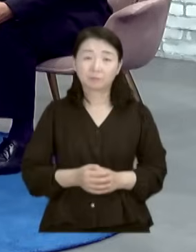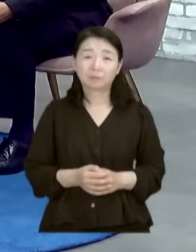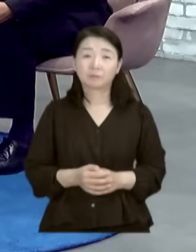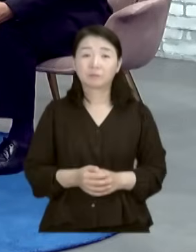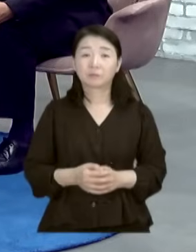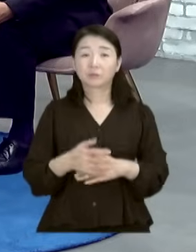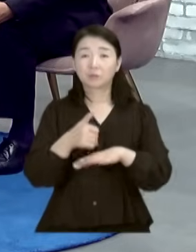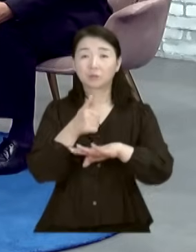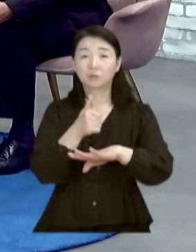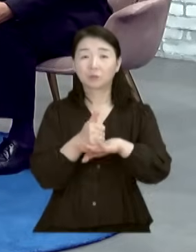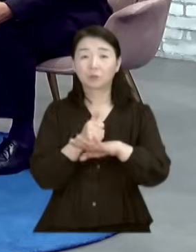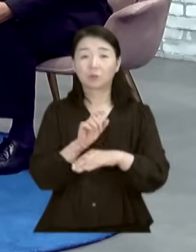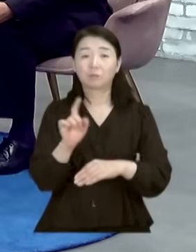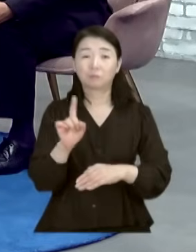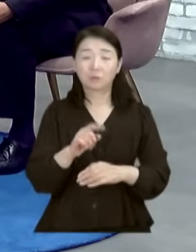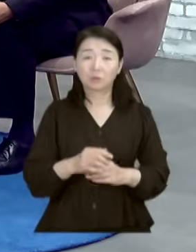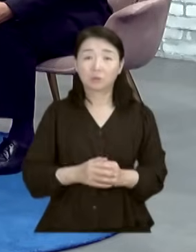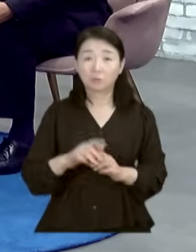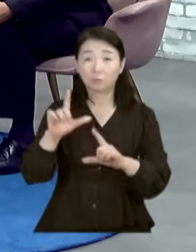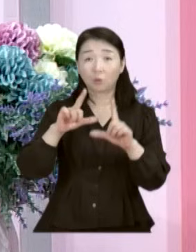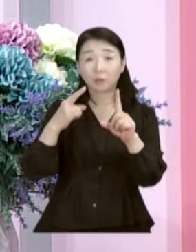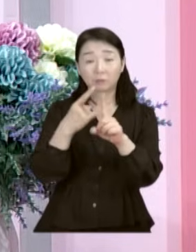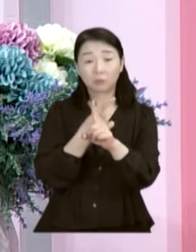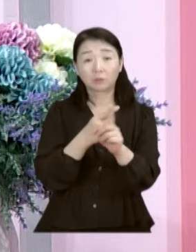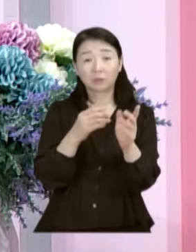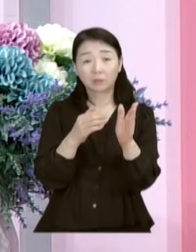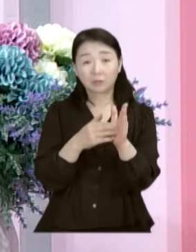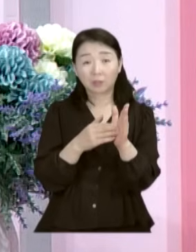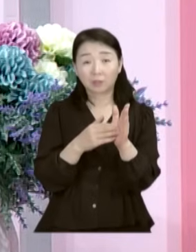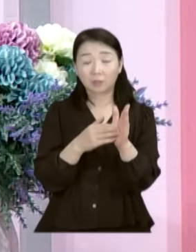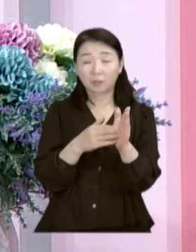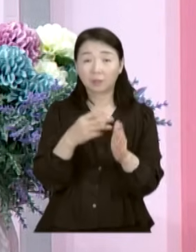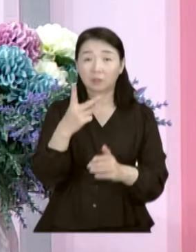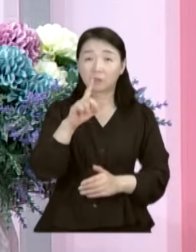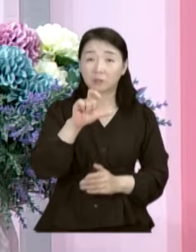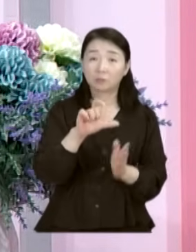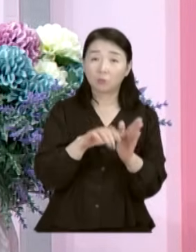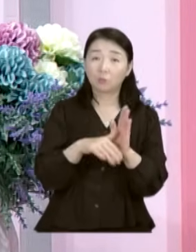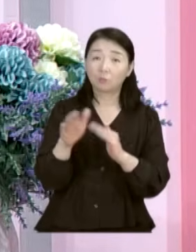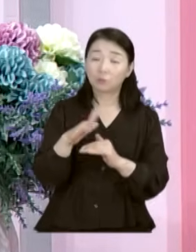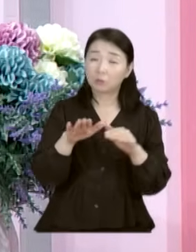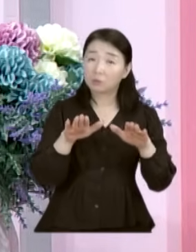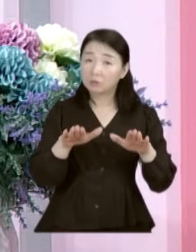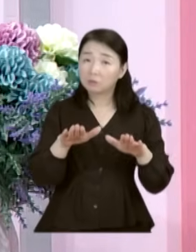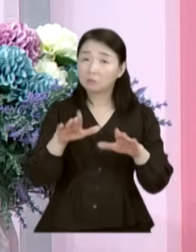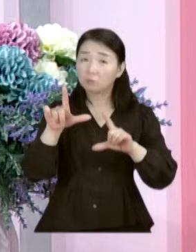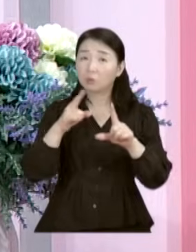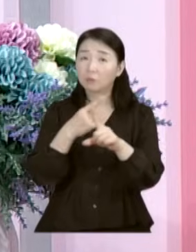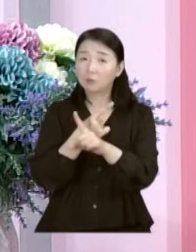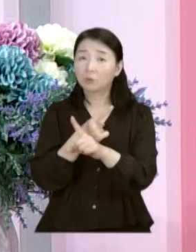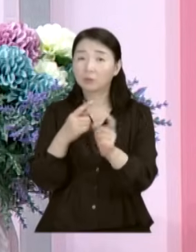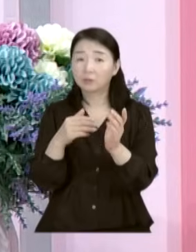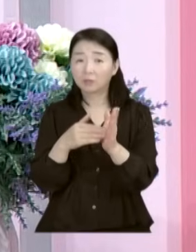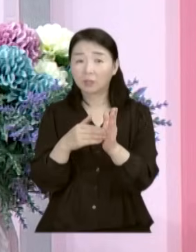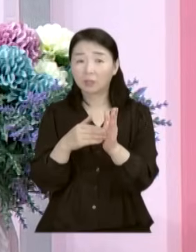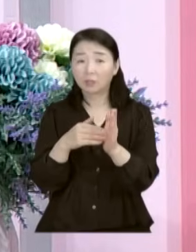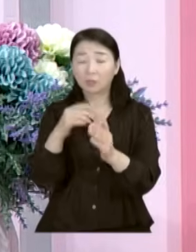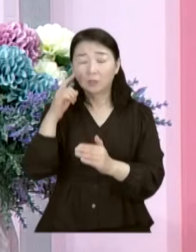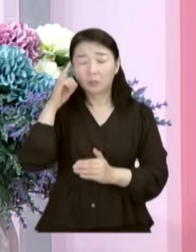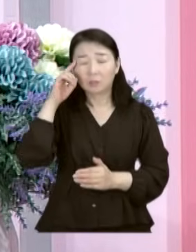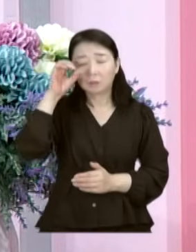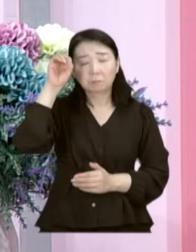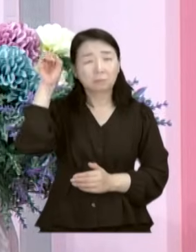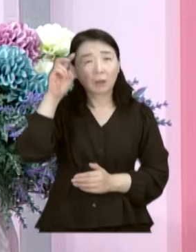디테일하게 다 보시고 저희 갔는데 결론이 이거 했었어요 모양이 변했대요 2015년부터 해서 지금은 변했는데